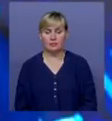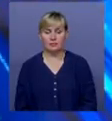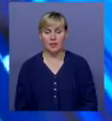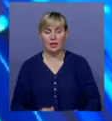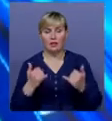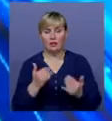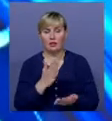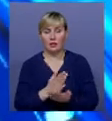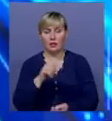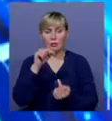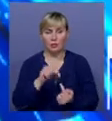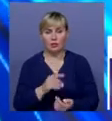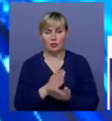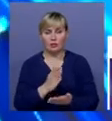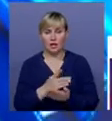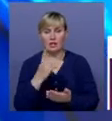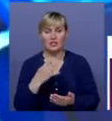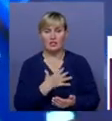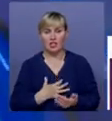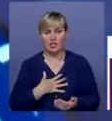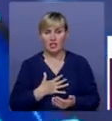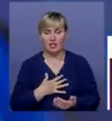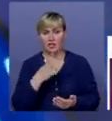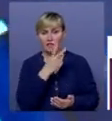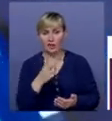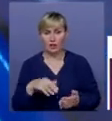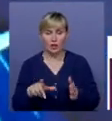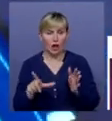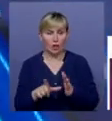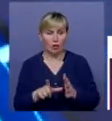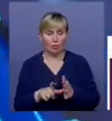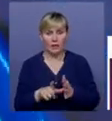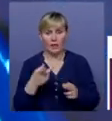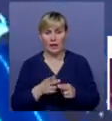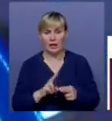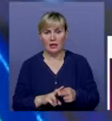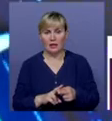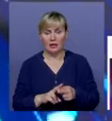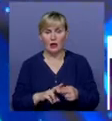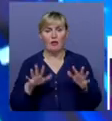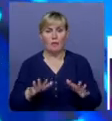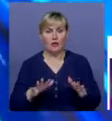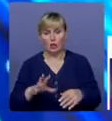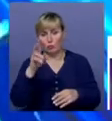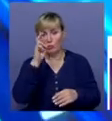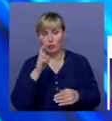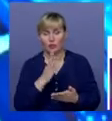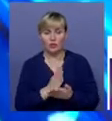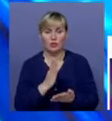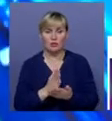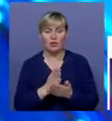подоходный налог он является одним из важнейших видов налогов, особенно в местном бюджете. Он составляет